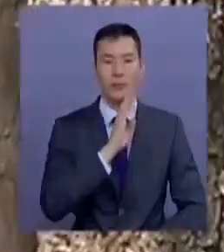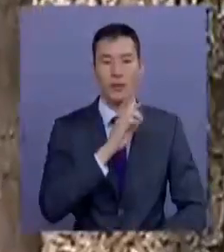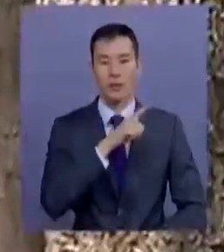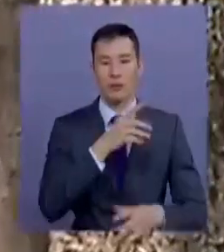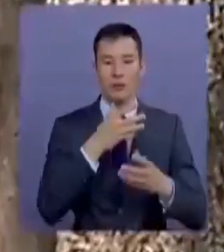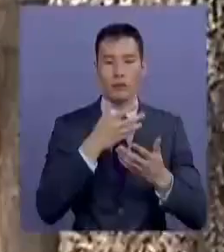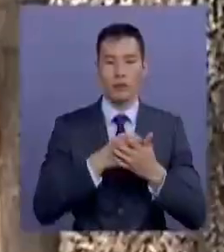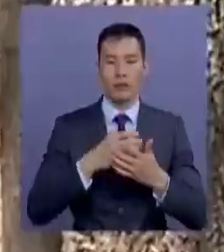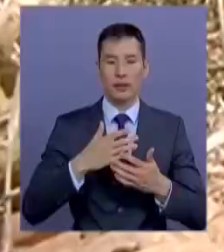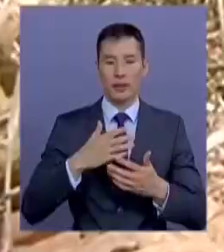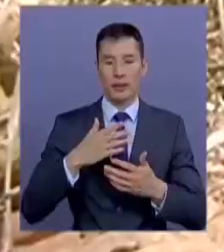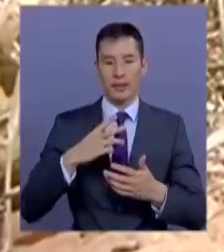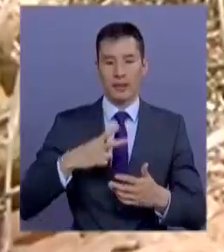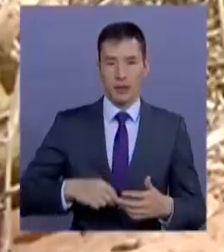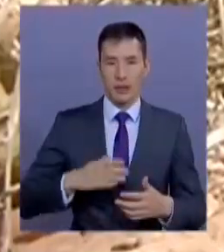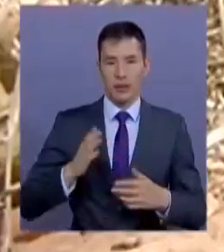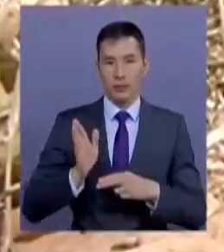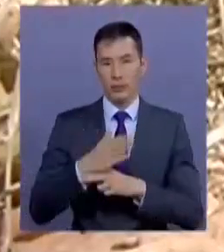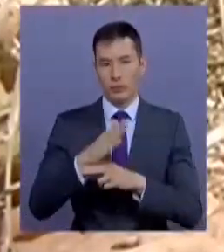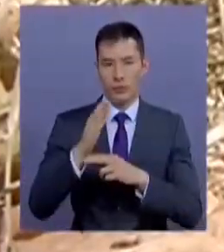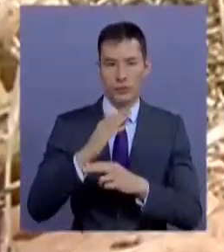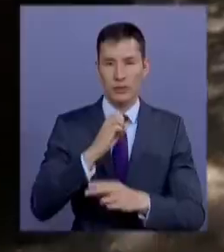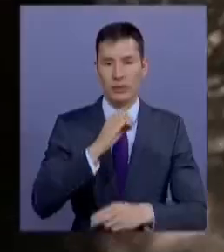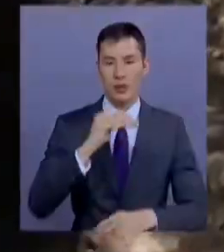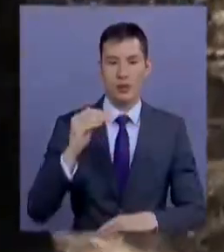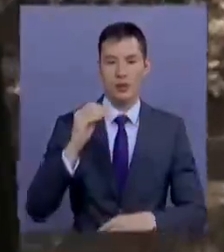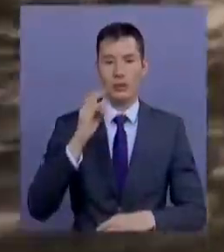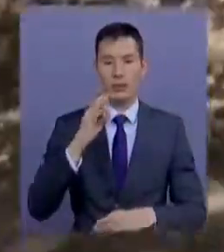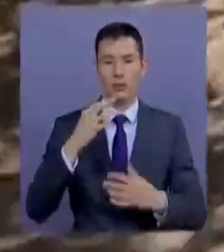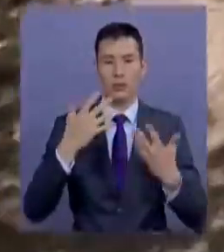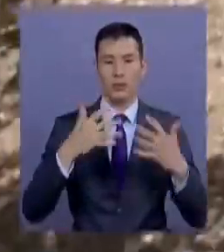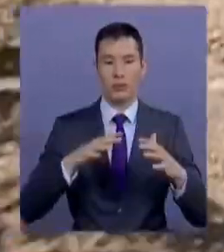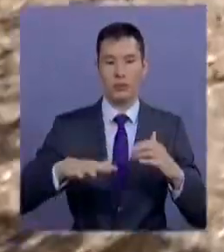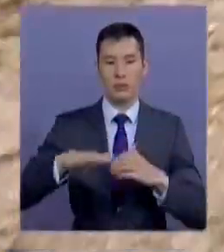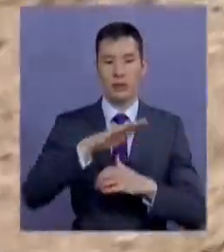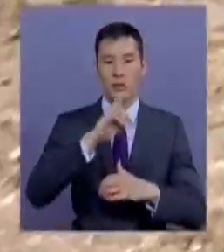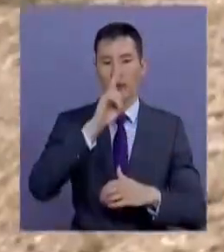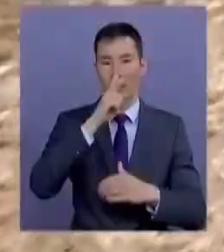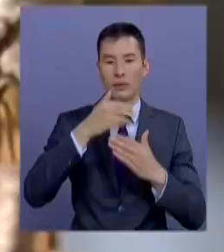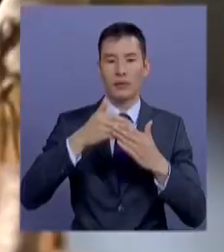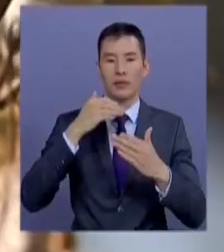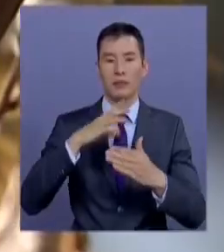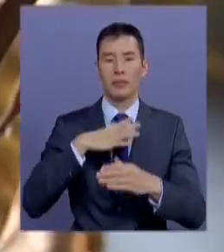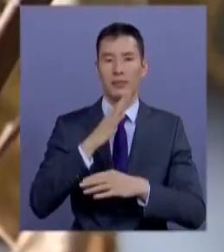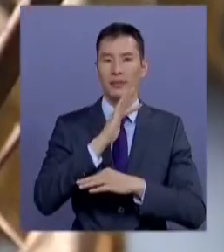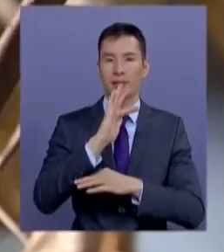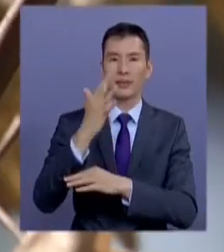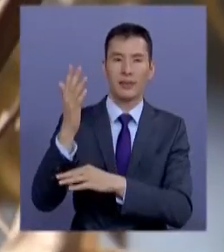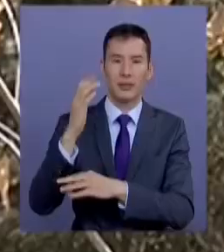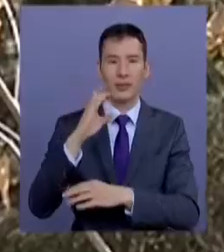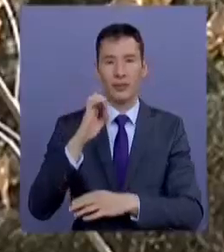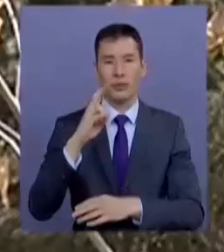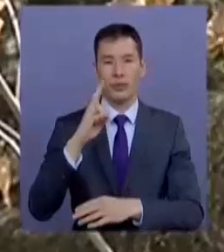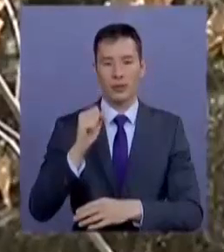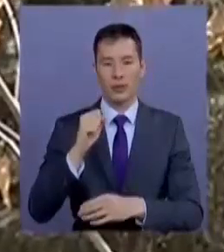көршілерімен күн сайын қыдырып, сая табатын орының бірі Жасқанат саябағы. Бірақ Көктем шағын ауданының тұрғындары 2 жыл бұрын егілген аққайын қылқан жапырақты ағаштардың